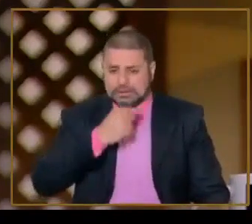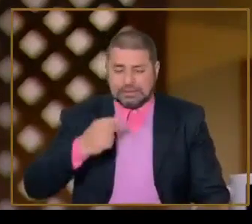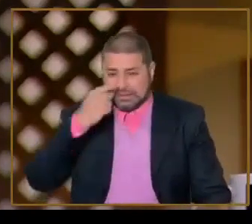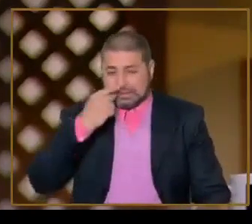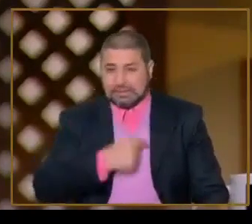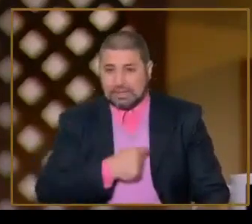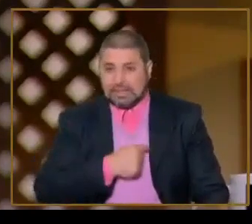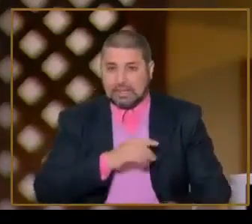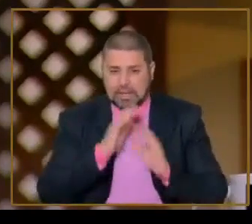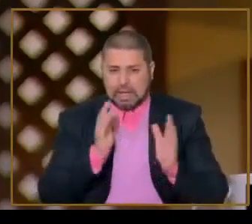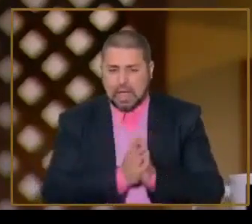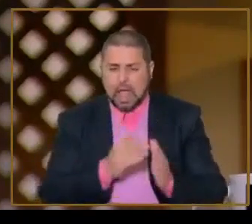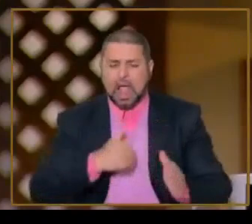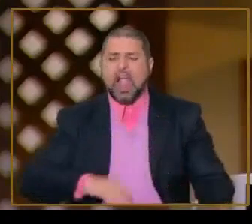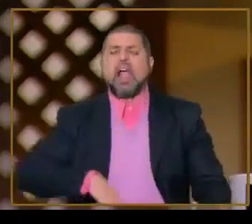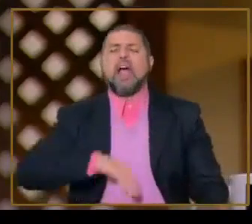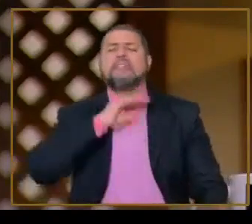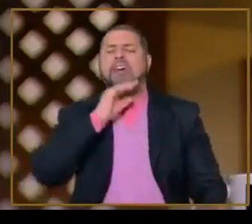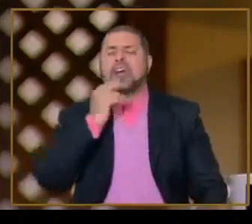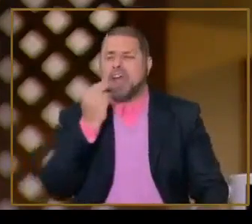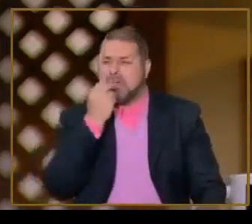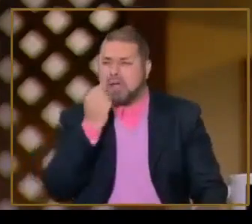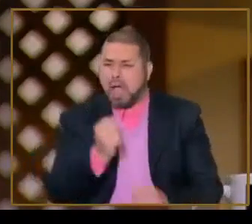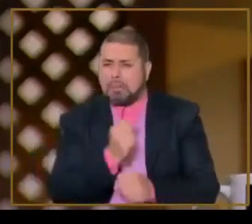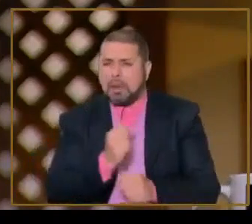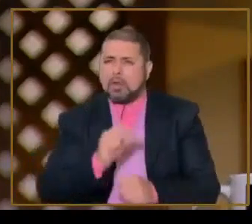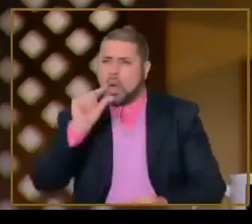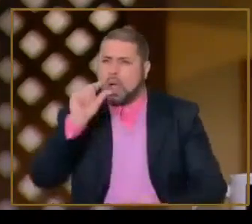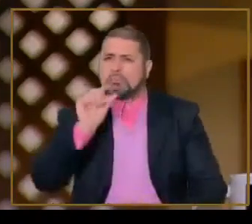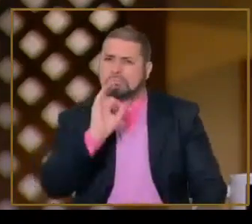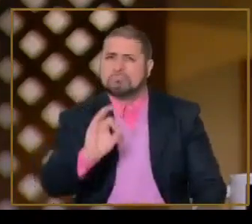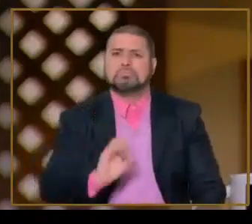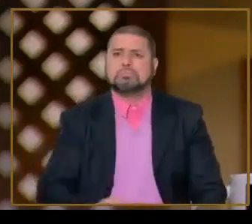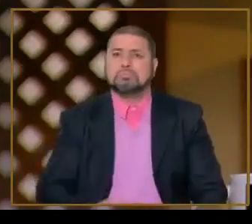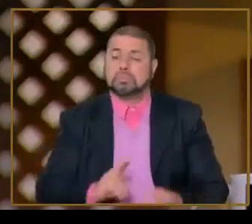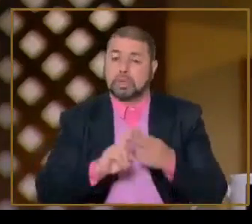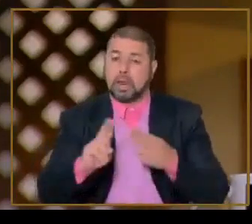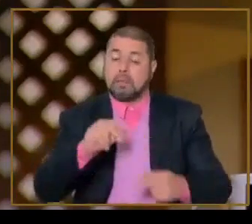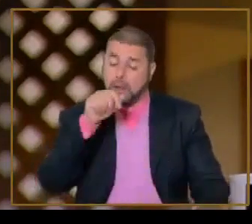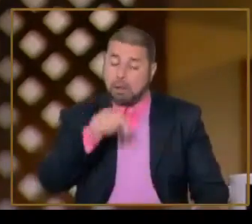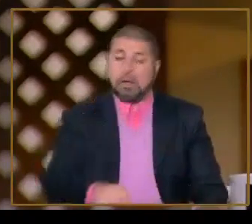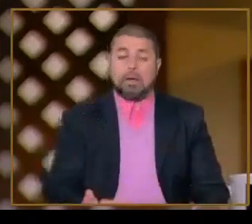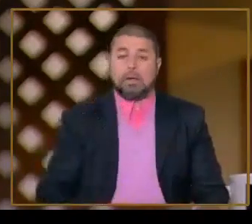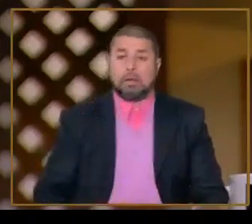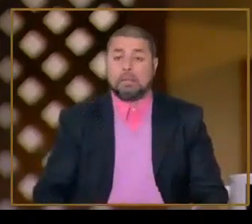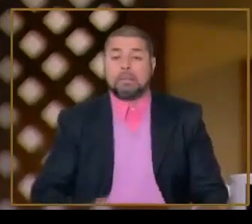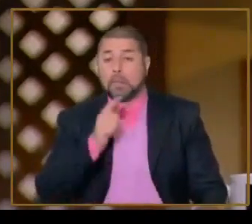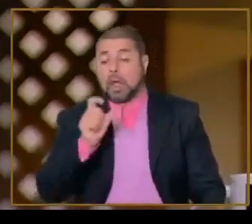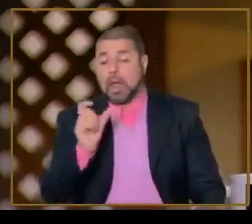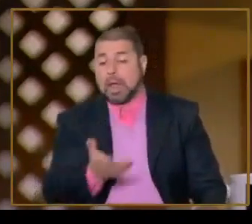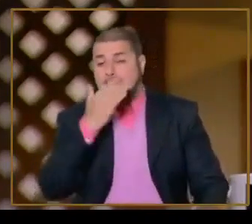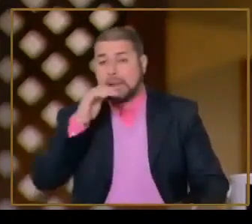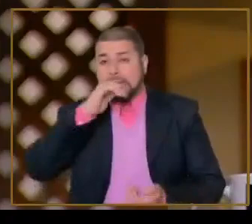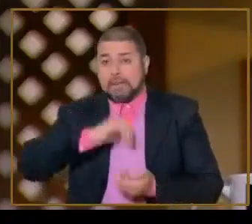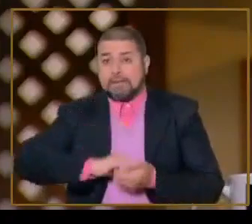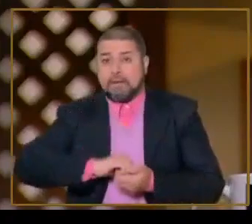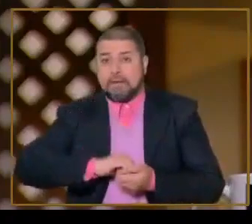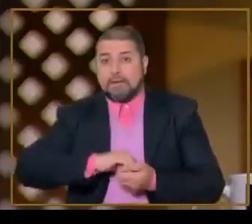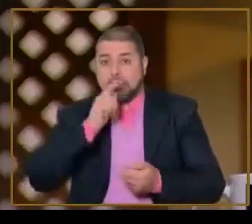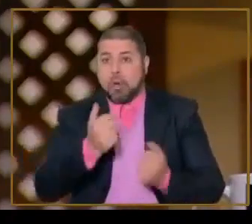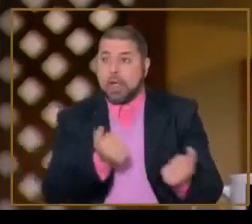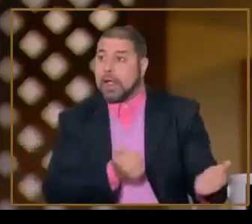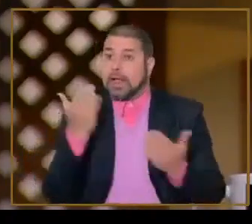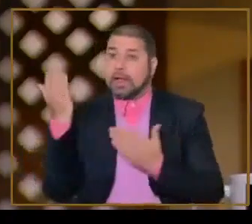دينك يكفيك القليل من العمل يا سلام طبعا عشان كده النبي وعد